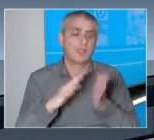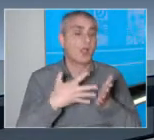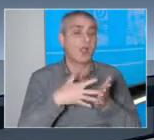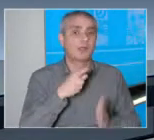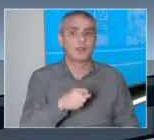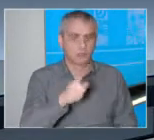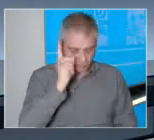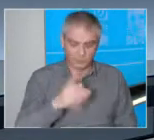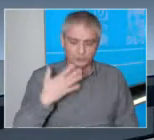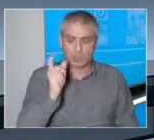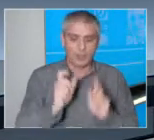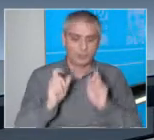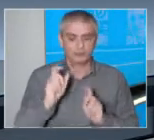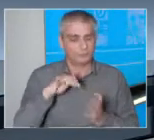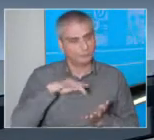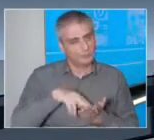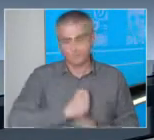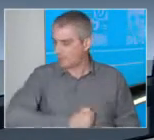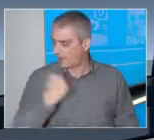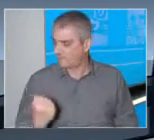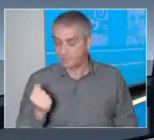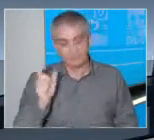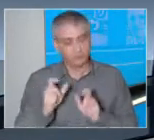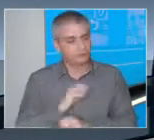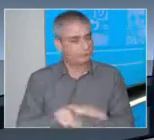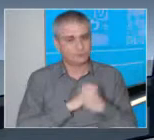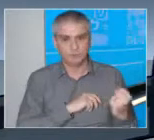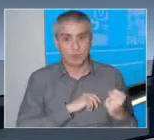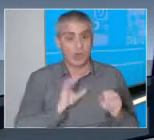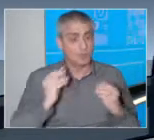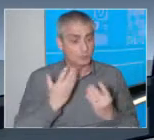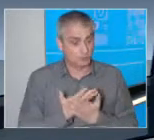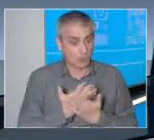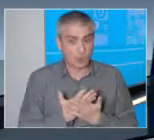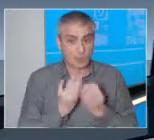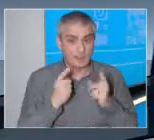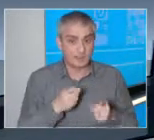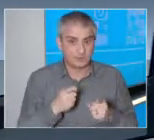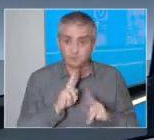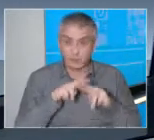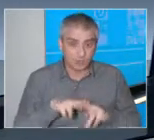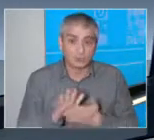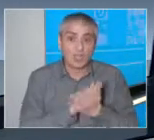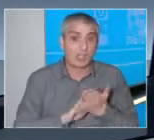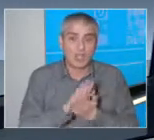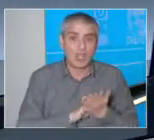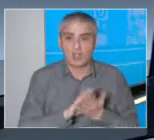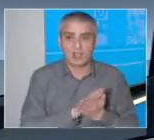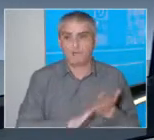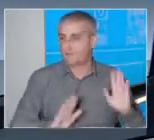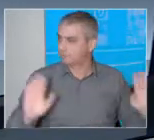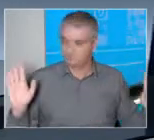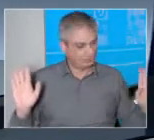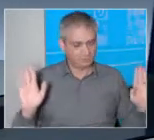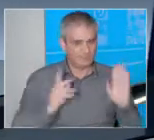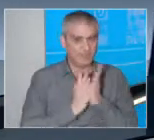הזאת, צריך שיהיה גם אנשים מפוזיציה מימין, ואנשים מפוזיציה משמאל. כי מה שהוכח באירוע ואז הזה... ואז לא תישאר אפילו טיפת אחד... אמון של הציבור